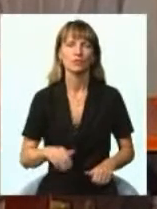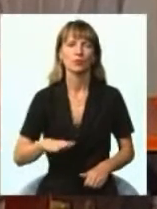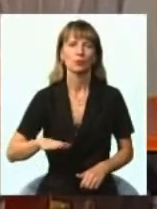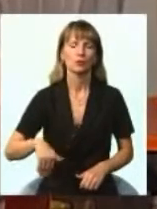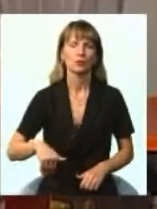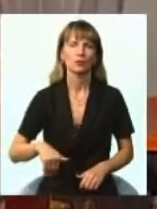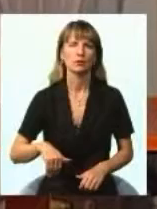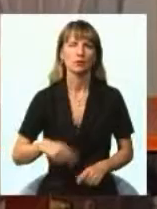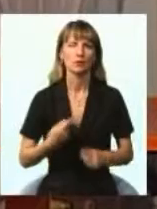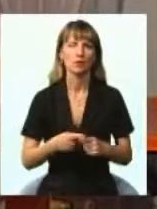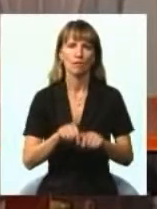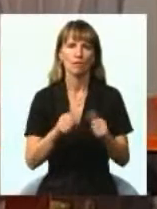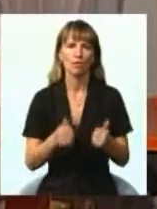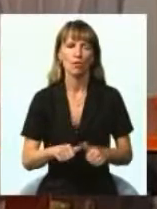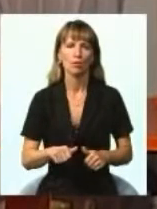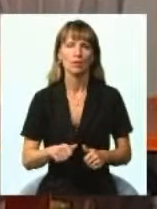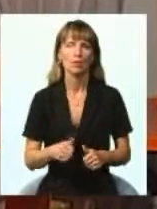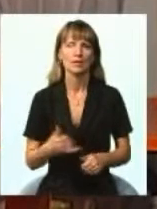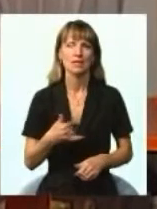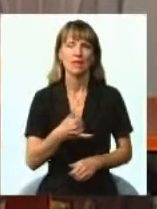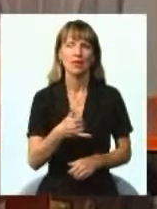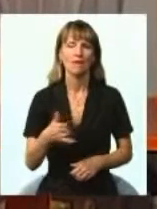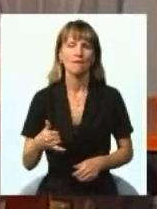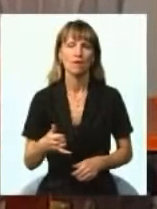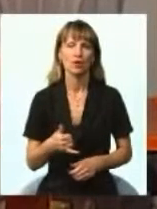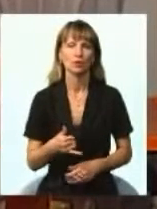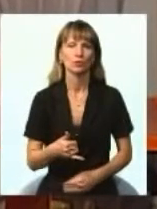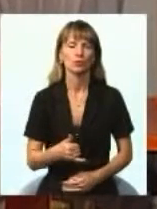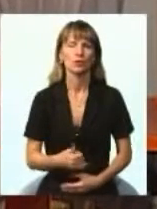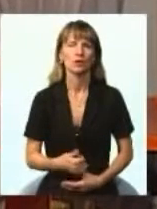потім в ту форму заливають,